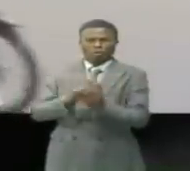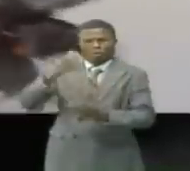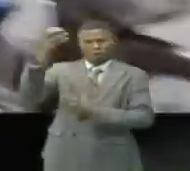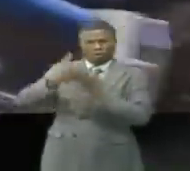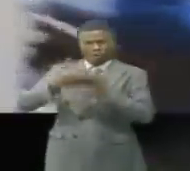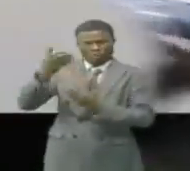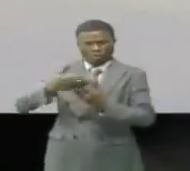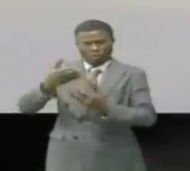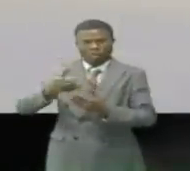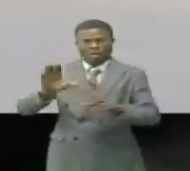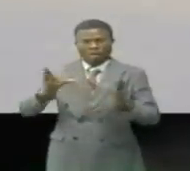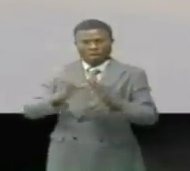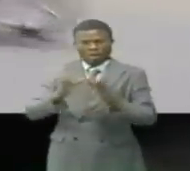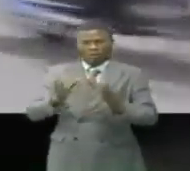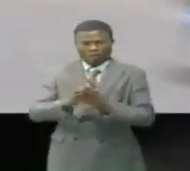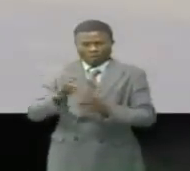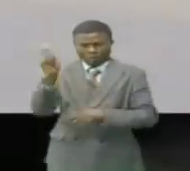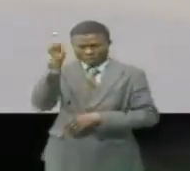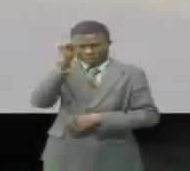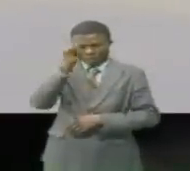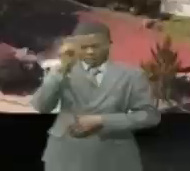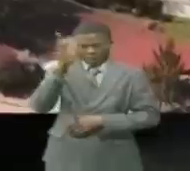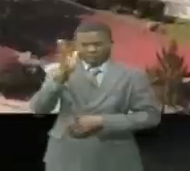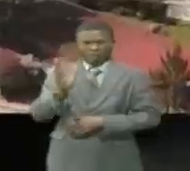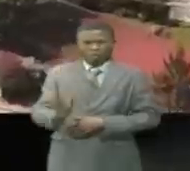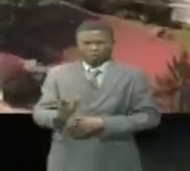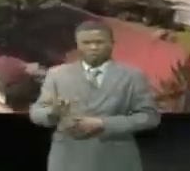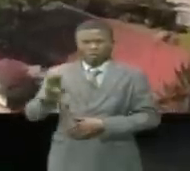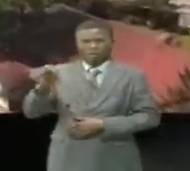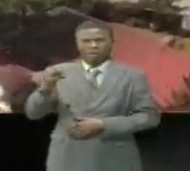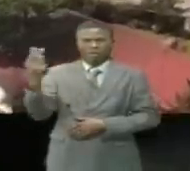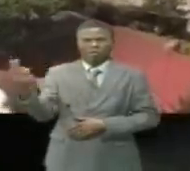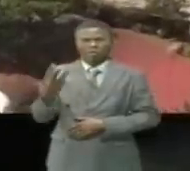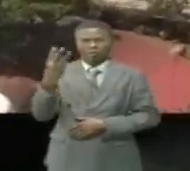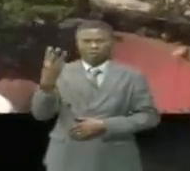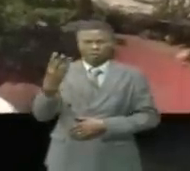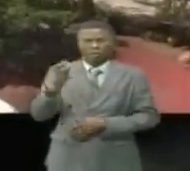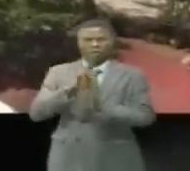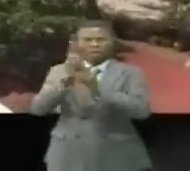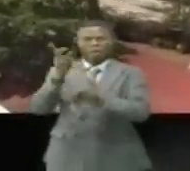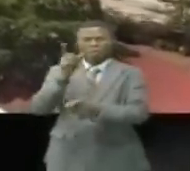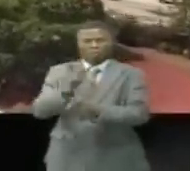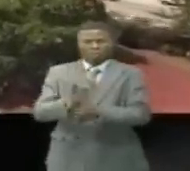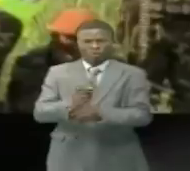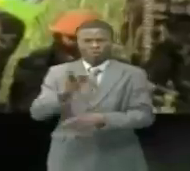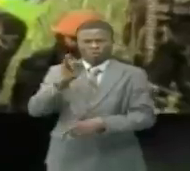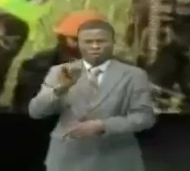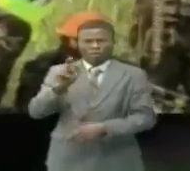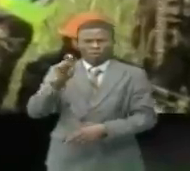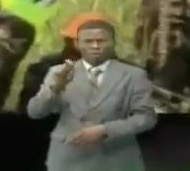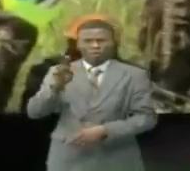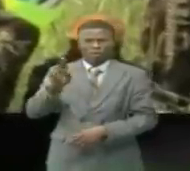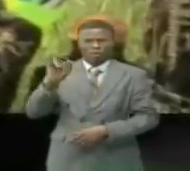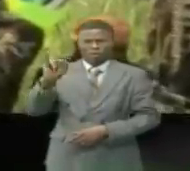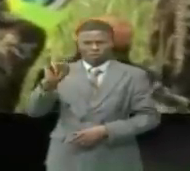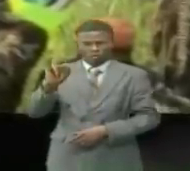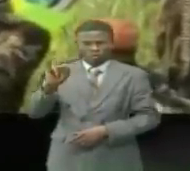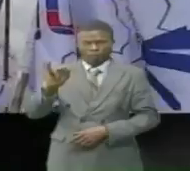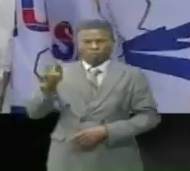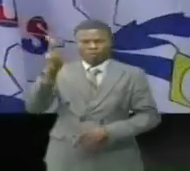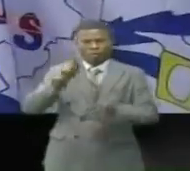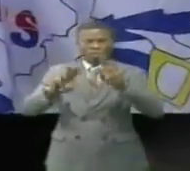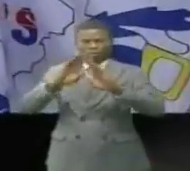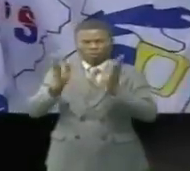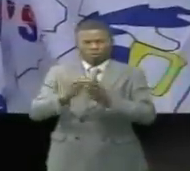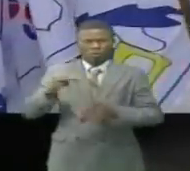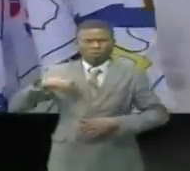par l'entremise de terroristes du M23 trouve un écho favorable à Ituri. Deux structures citoyennes et membres